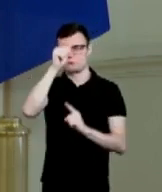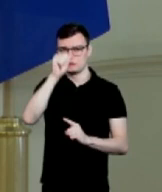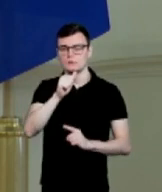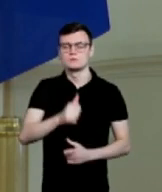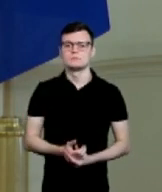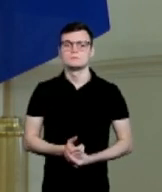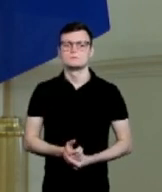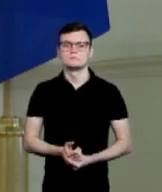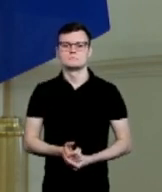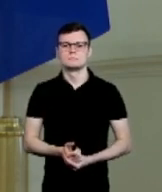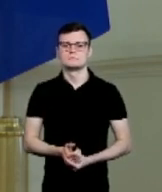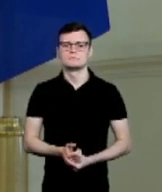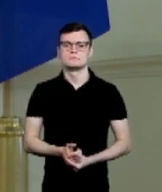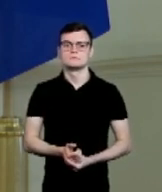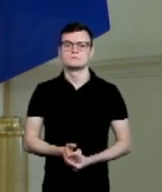Ir